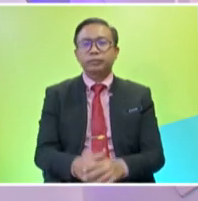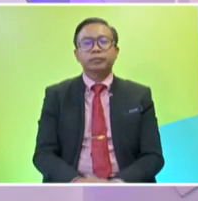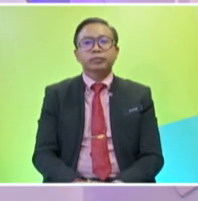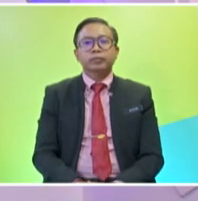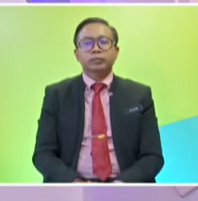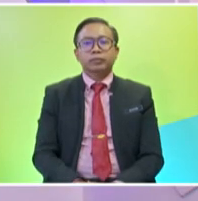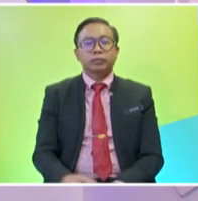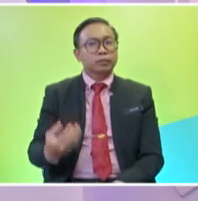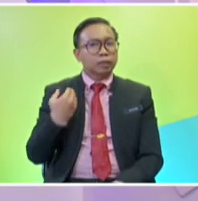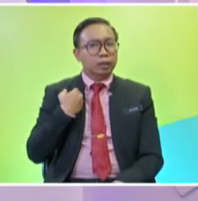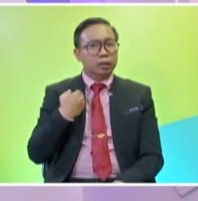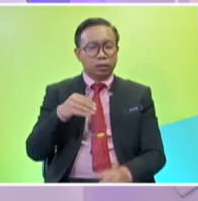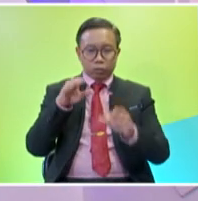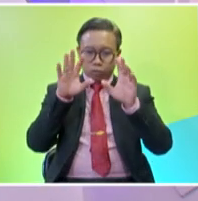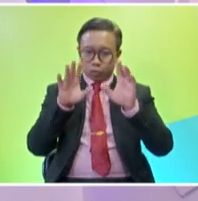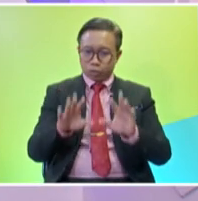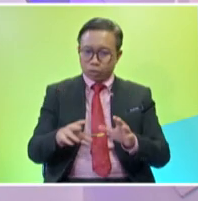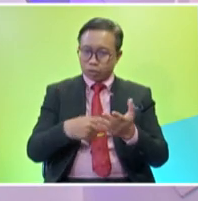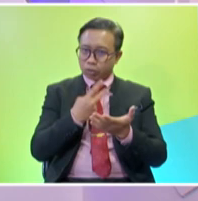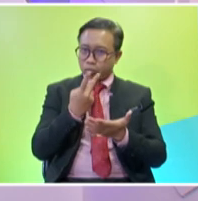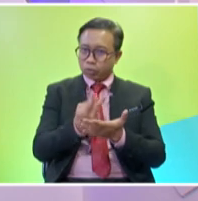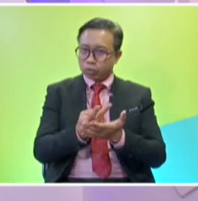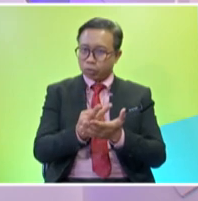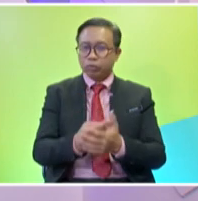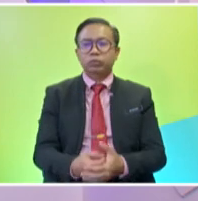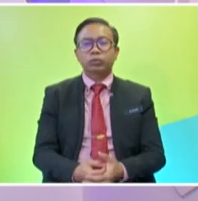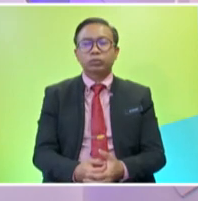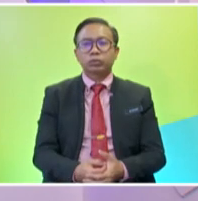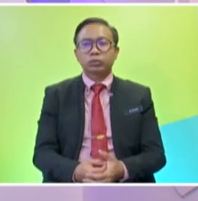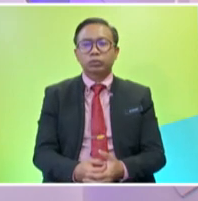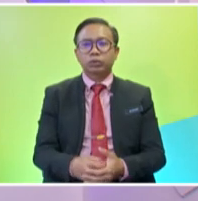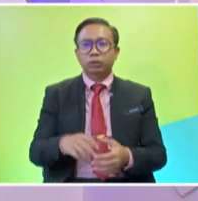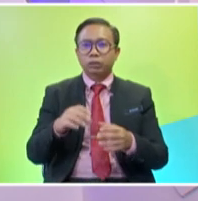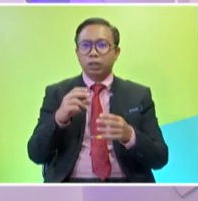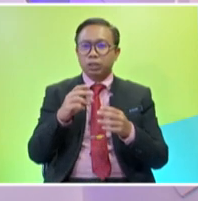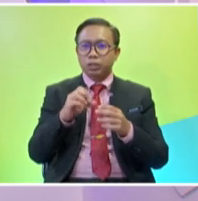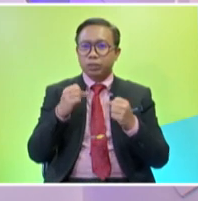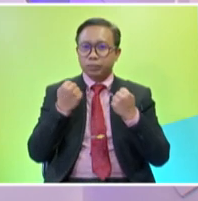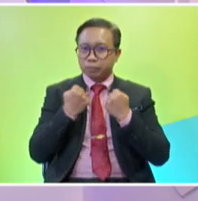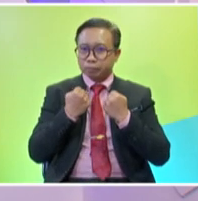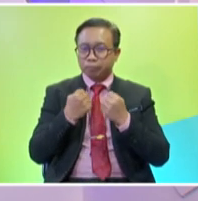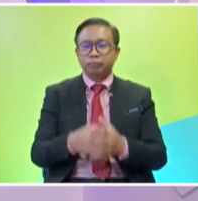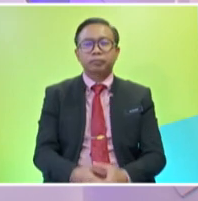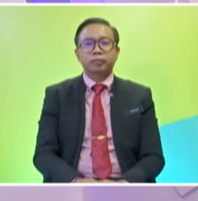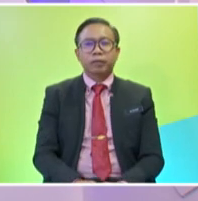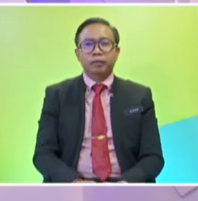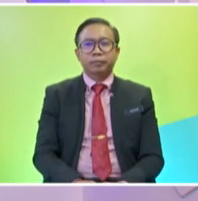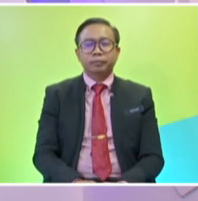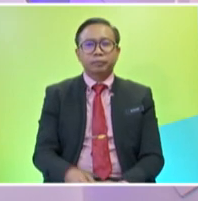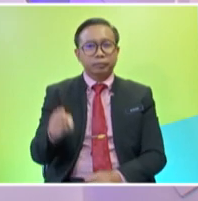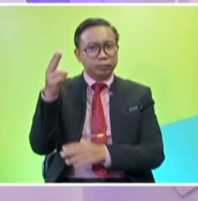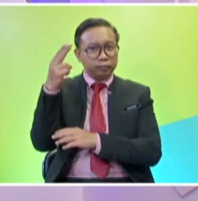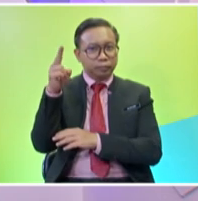lebat ada hujan yang turun ataupun membentuk kertas yang berbentuk Salji Oke kalau di kawasan hutan